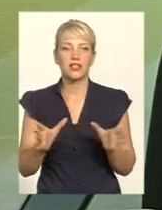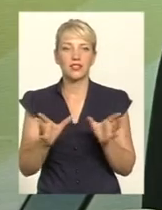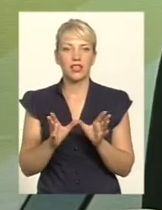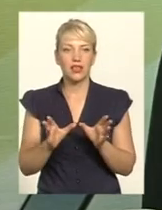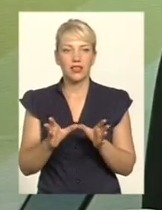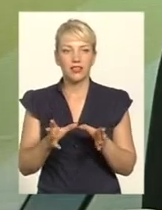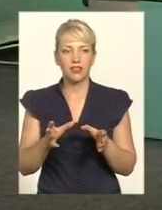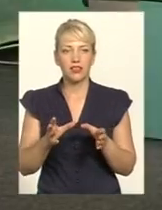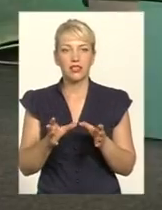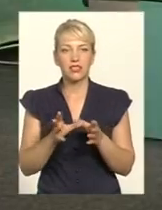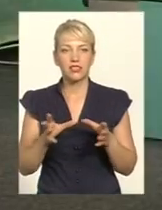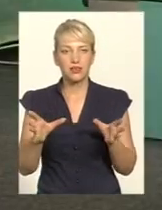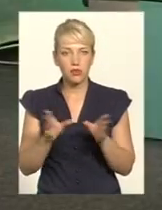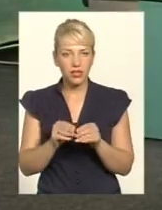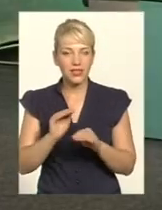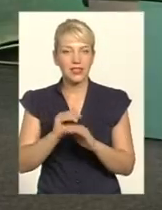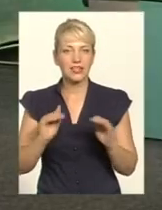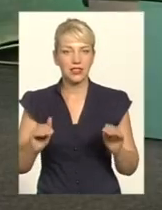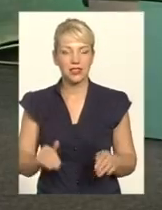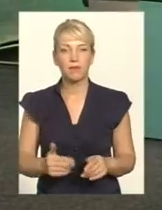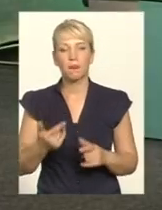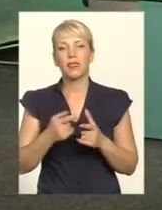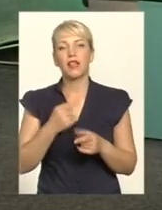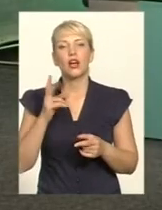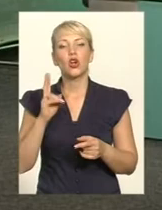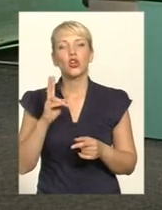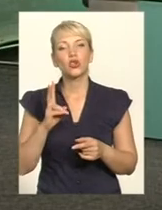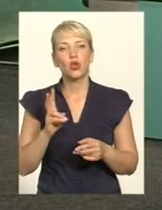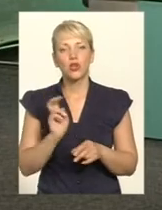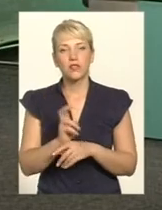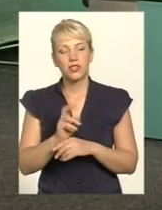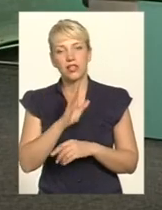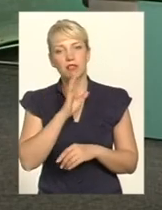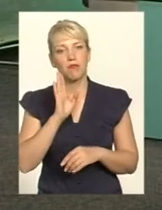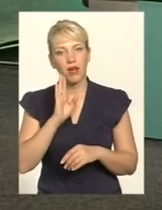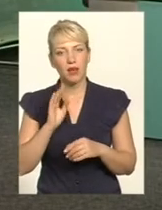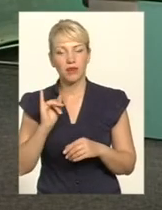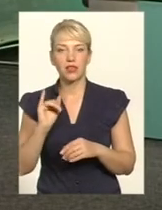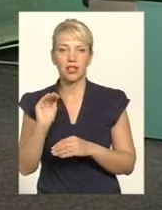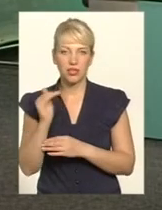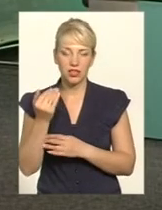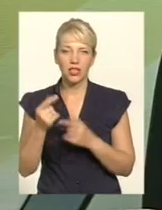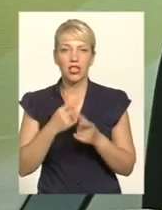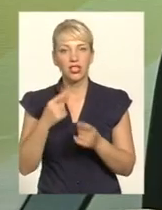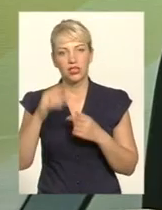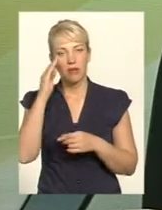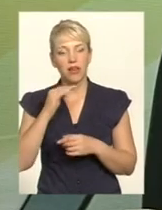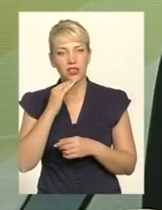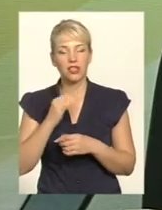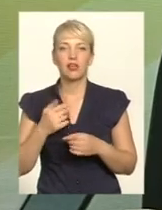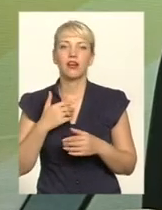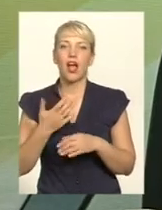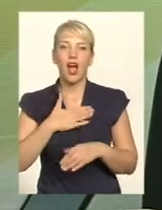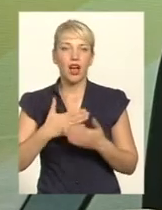частіше звертається до психологів? Мами з дітьми чи приходять батьки? От саме батьки зараз дуже активно почали до нас звертатись.